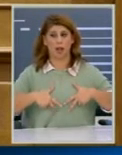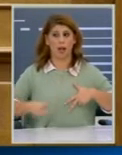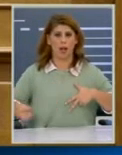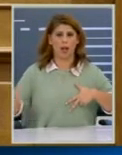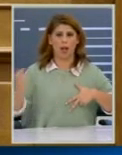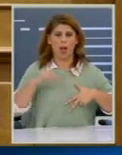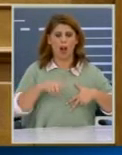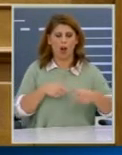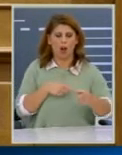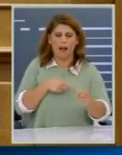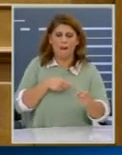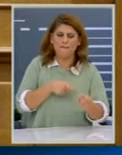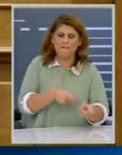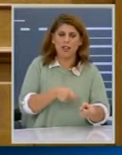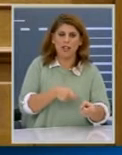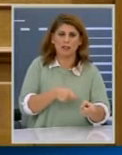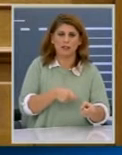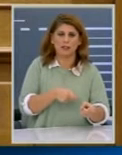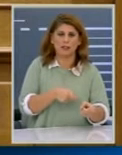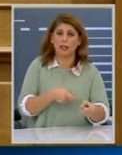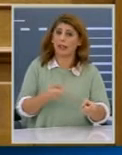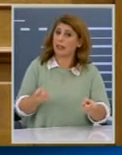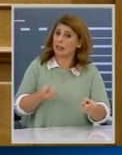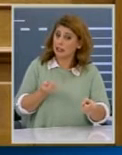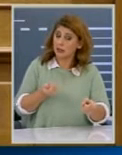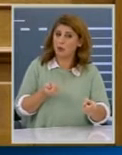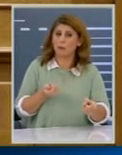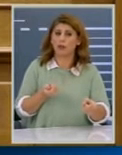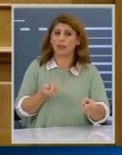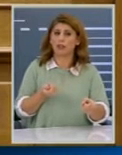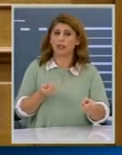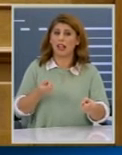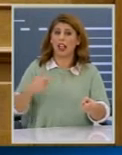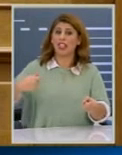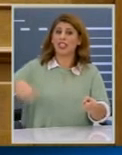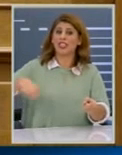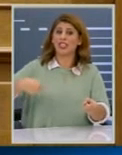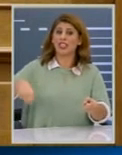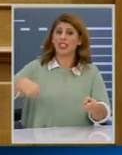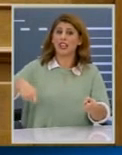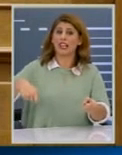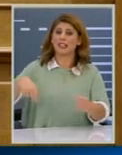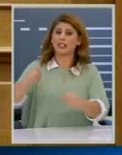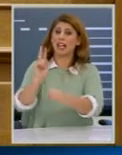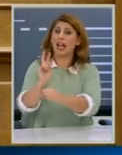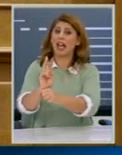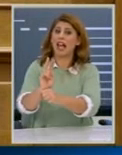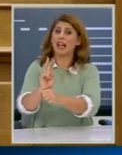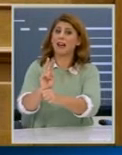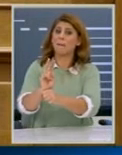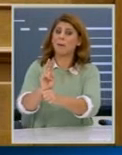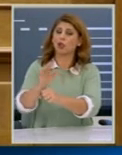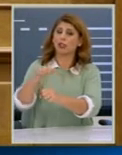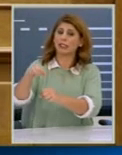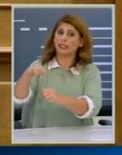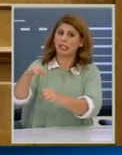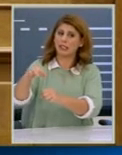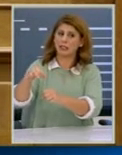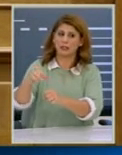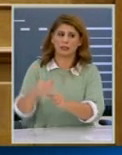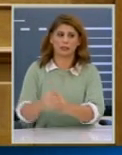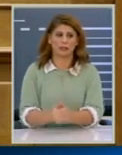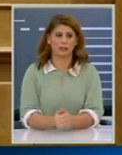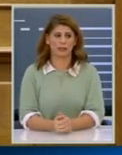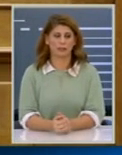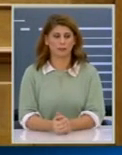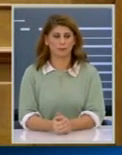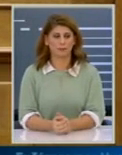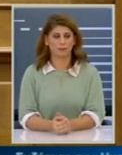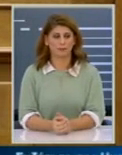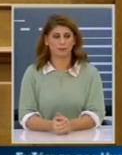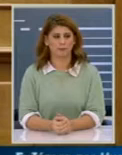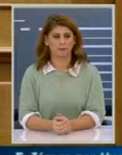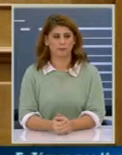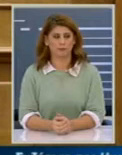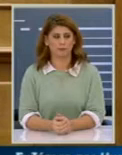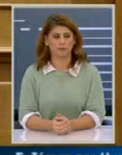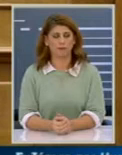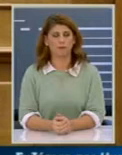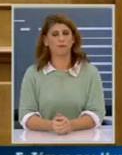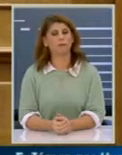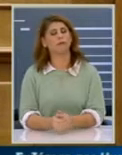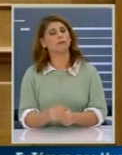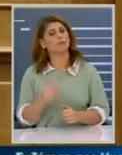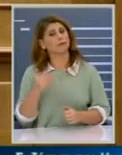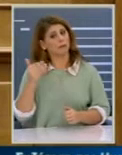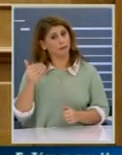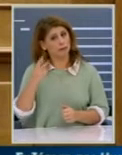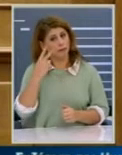τους εκβιάζετε, χρησιμοποιώντας τις δικαστικές τους εκκρεμότητες. Και χρησιμοποιήσατε